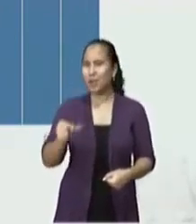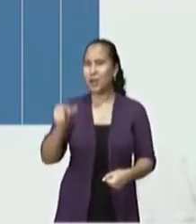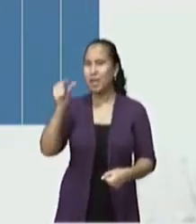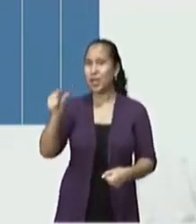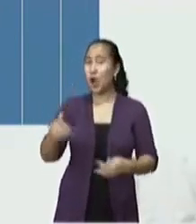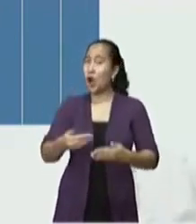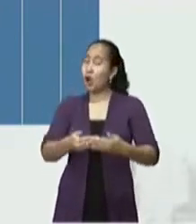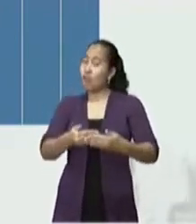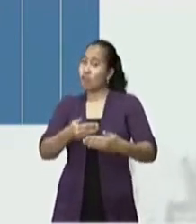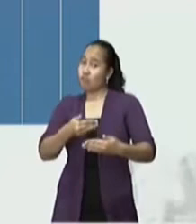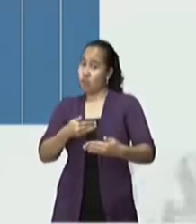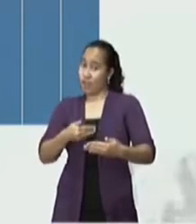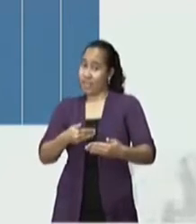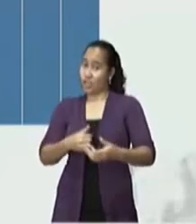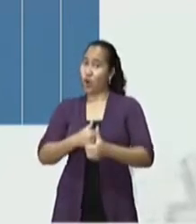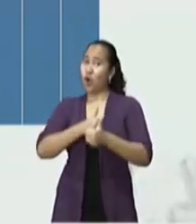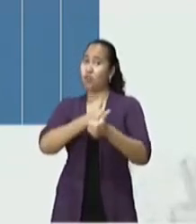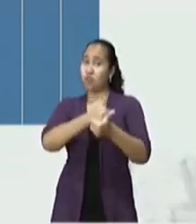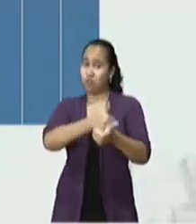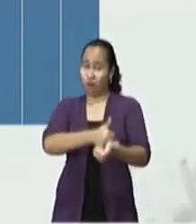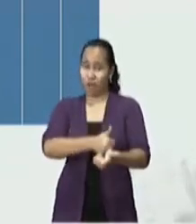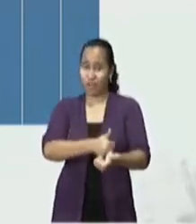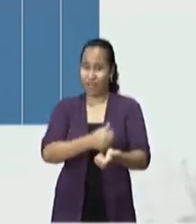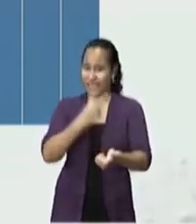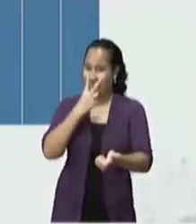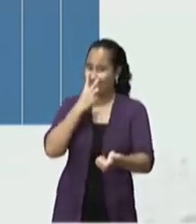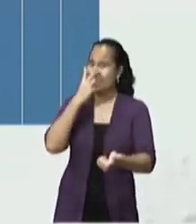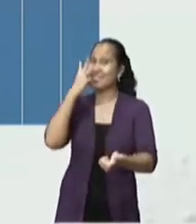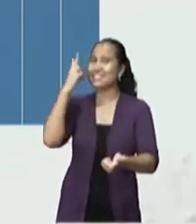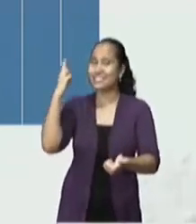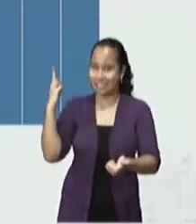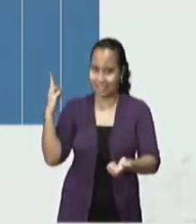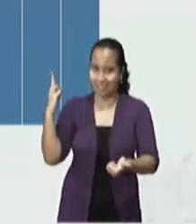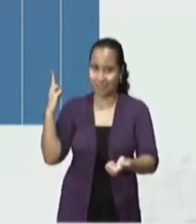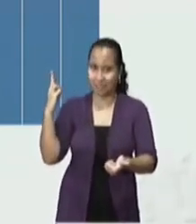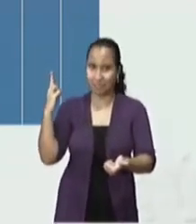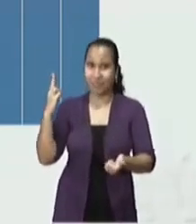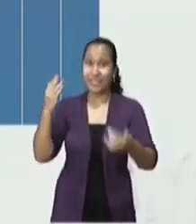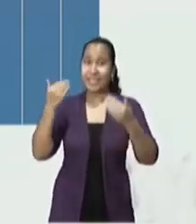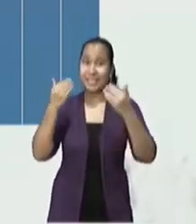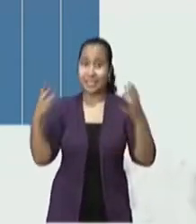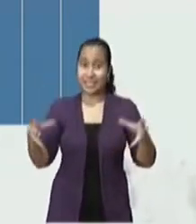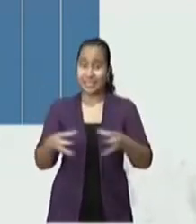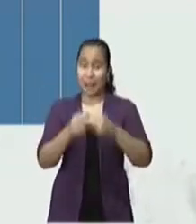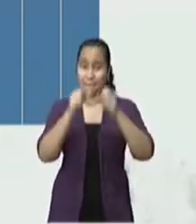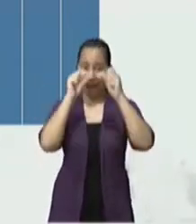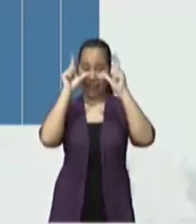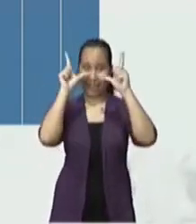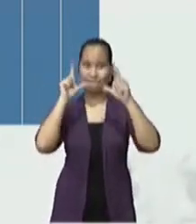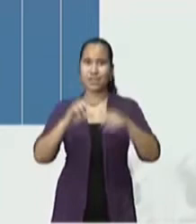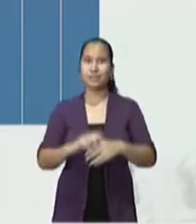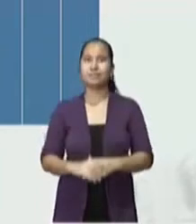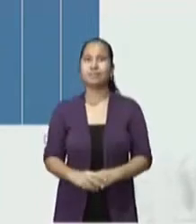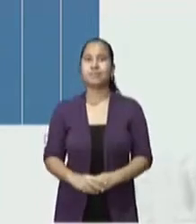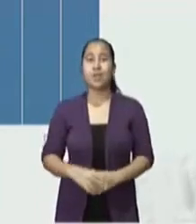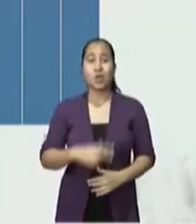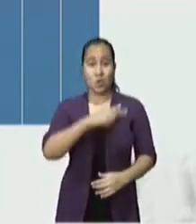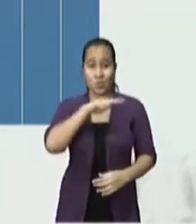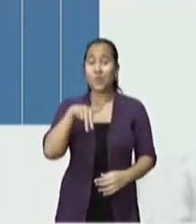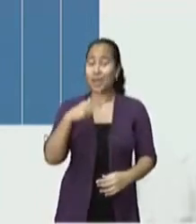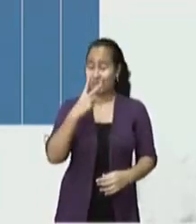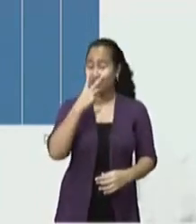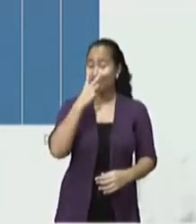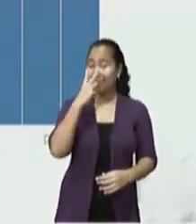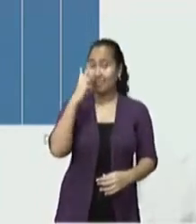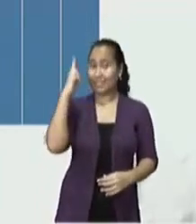voordat de effecten zichtbaar zijn in de samenleving. Dus we zien wel dat